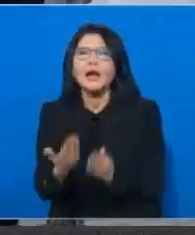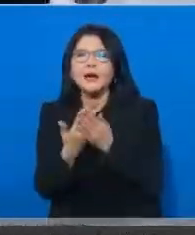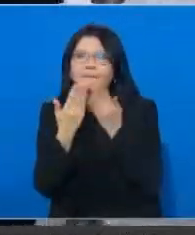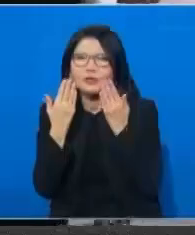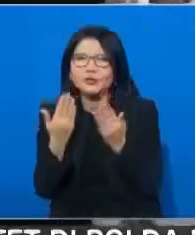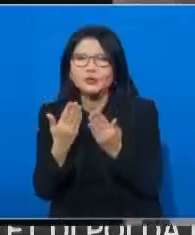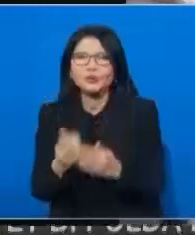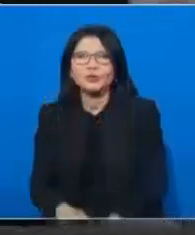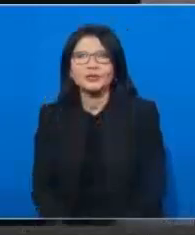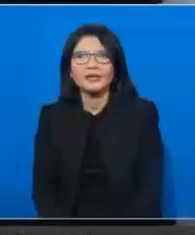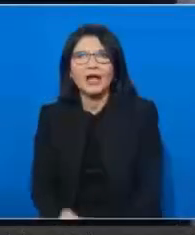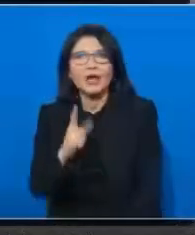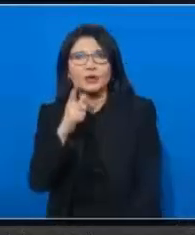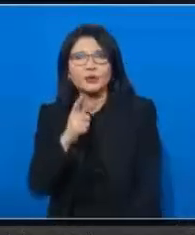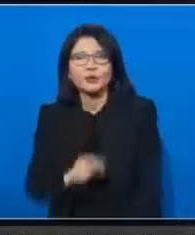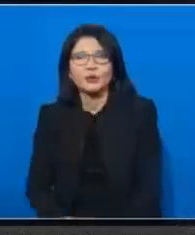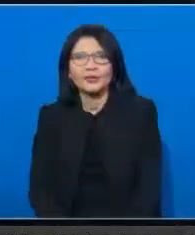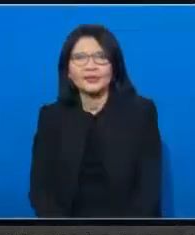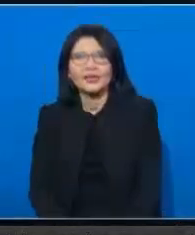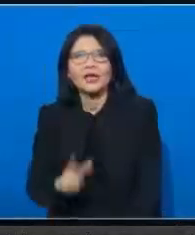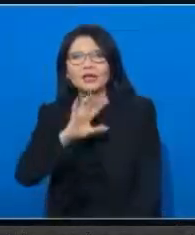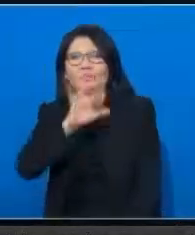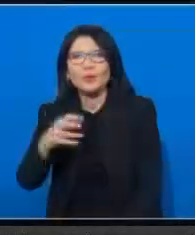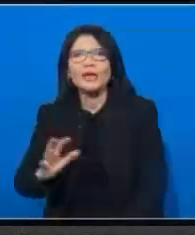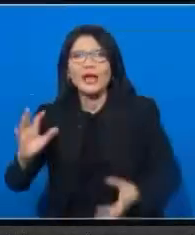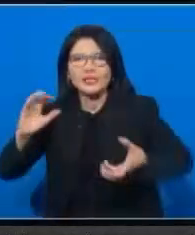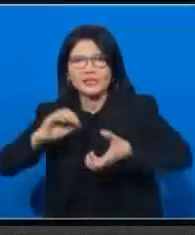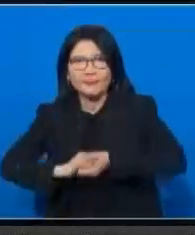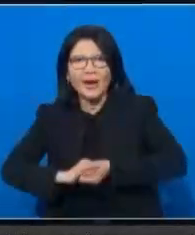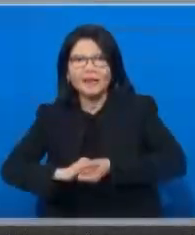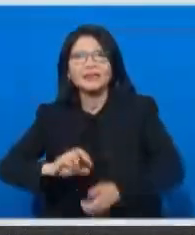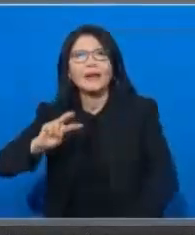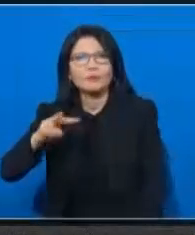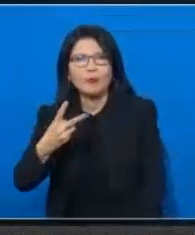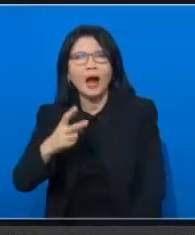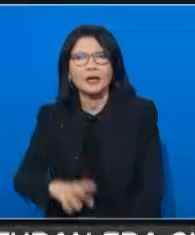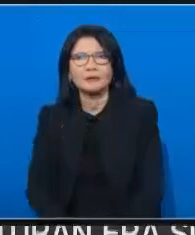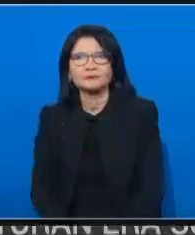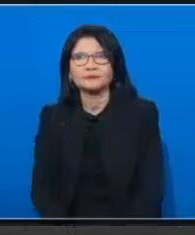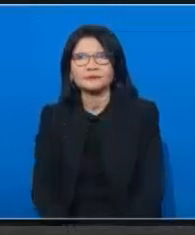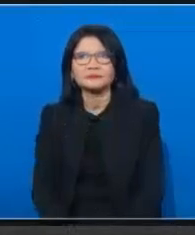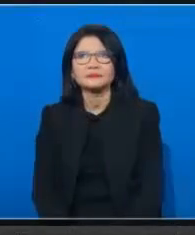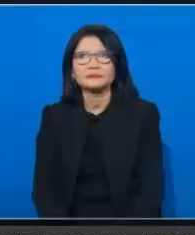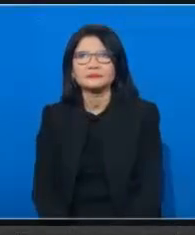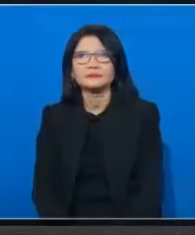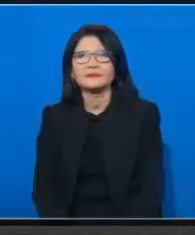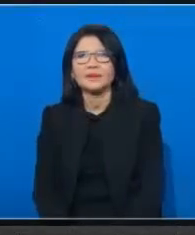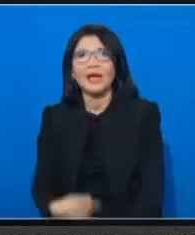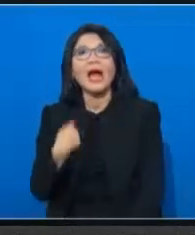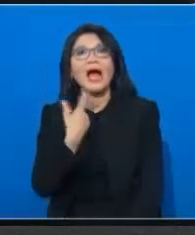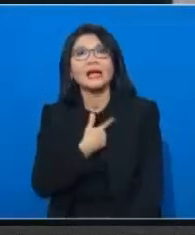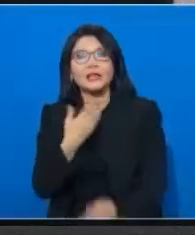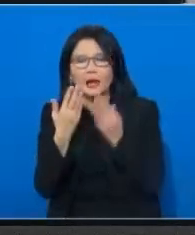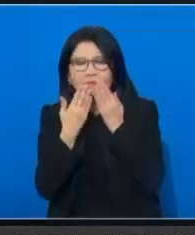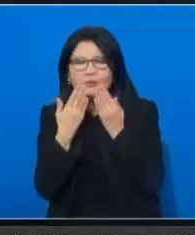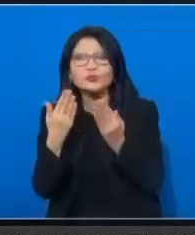dan mengartikannya kedua paslon lawan sepakat dengan perubahan. Ya, saya, ya kita bersyukur ya.